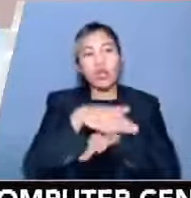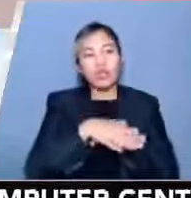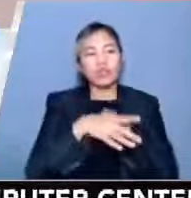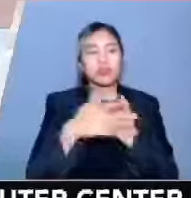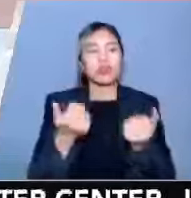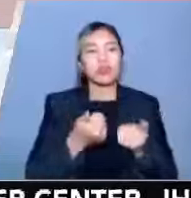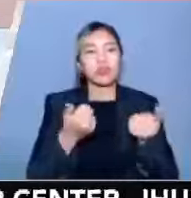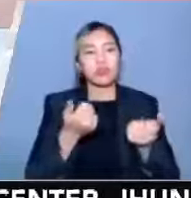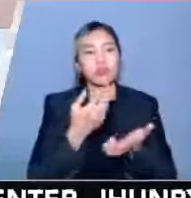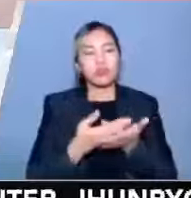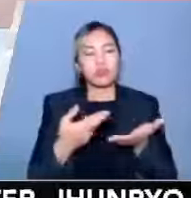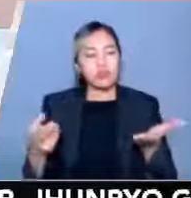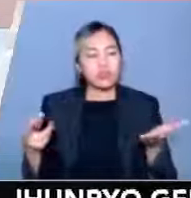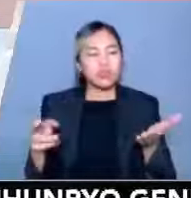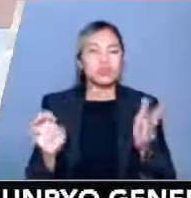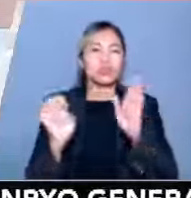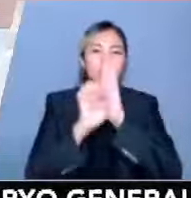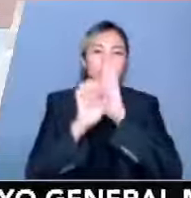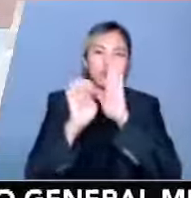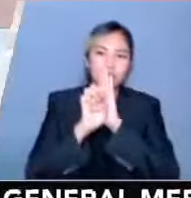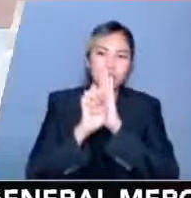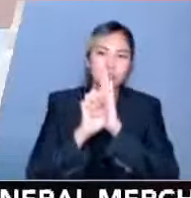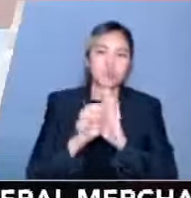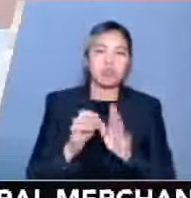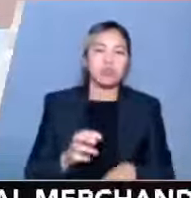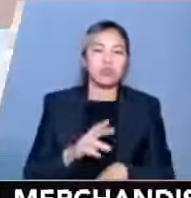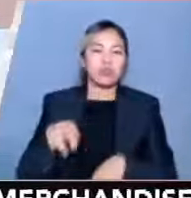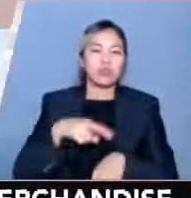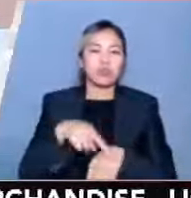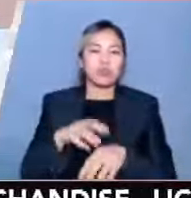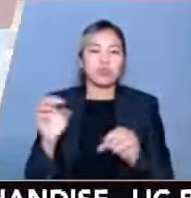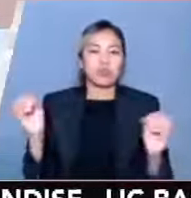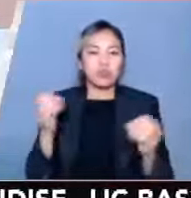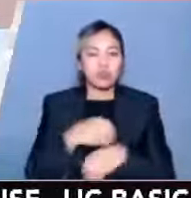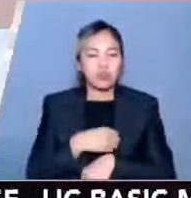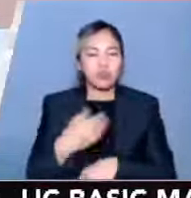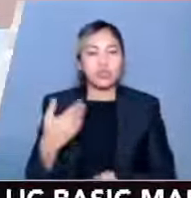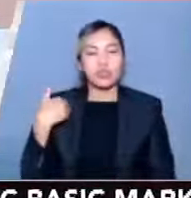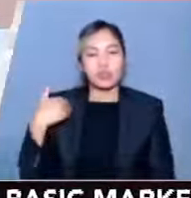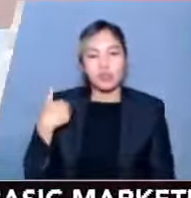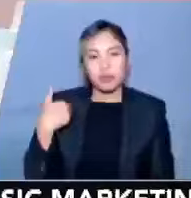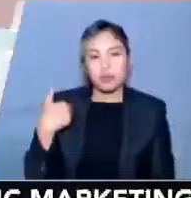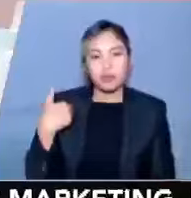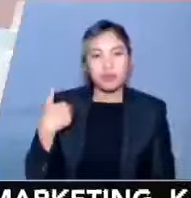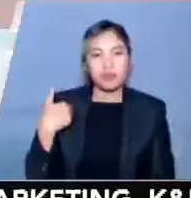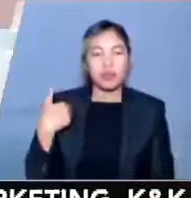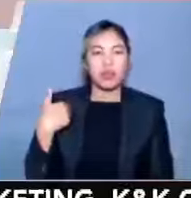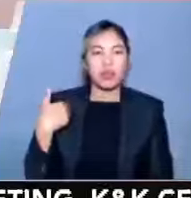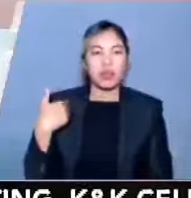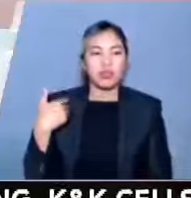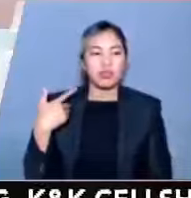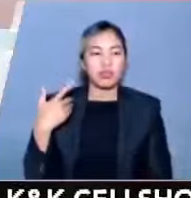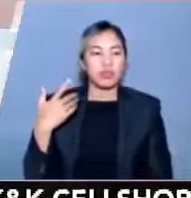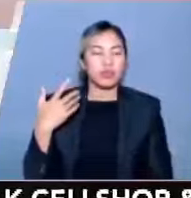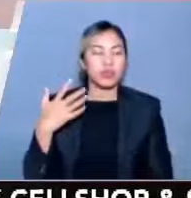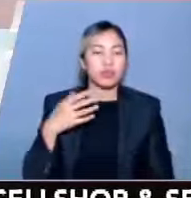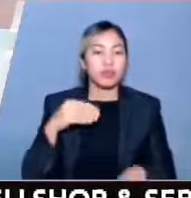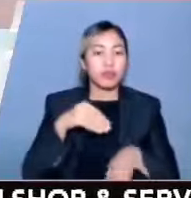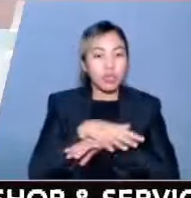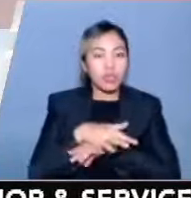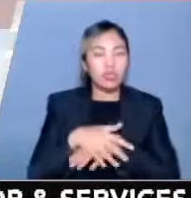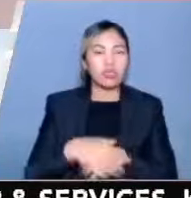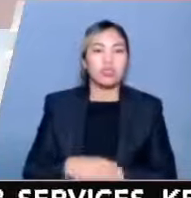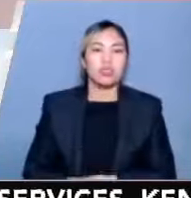yung mga regional offices namin na hindi masyadong natamaan. They pinapahiram muna nila,